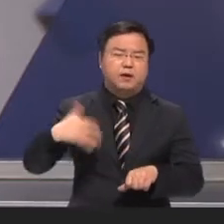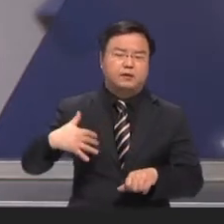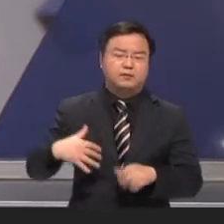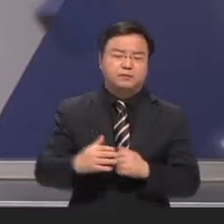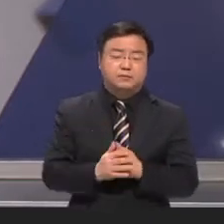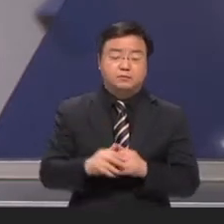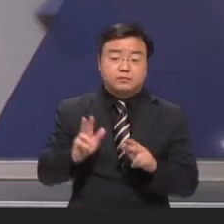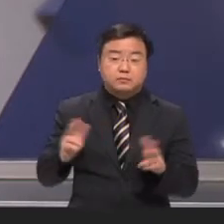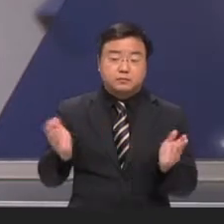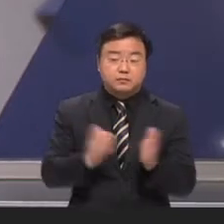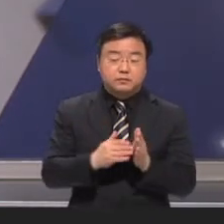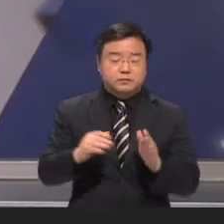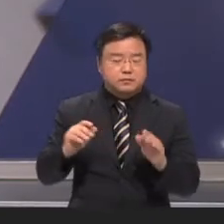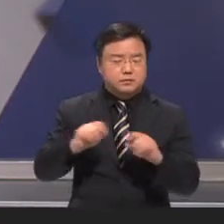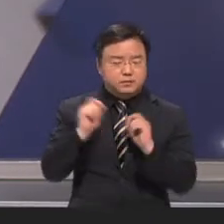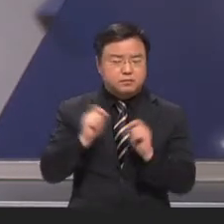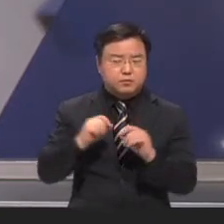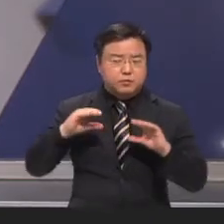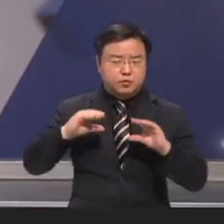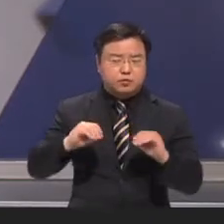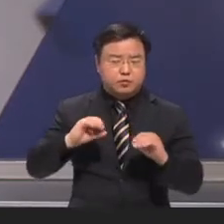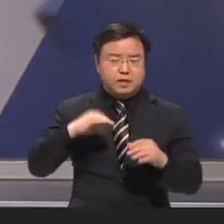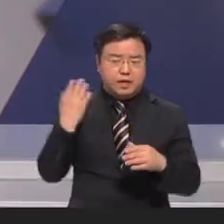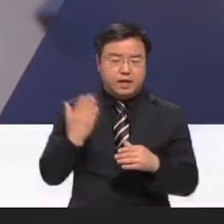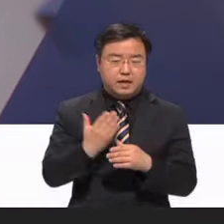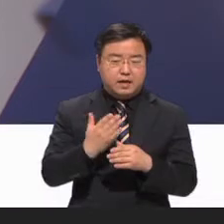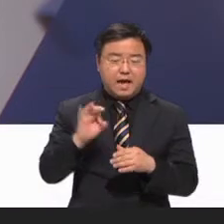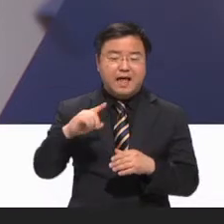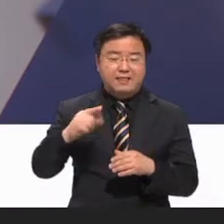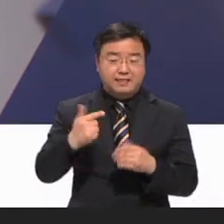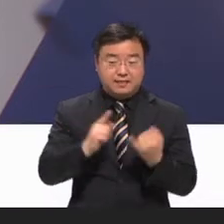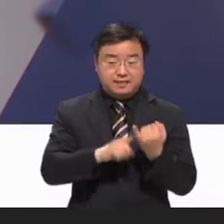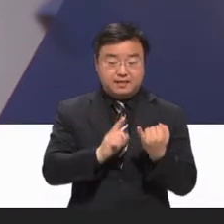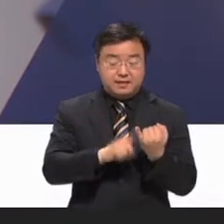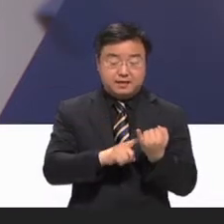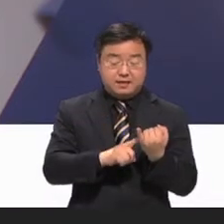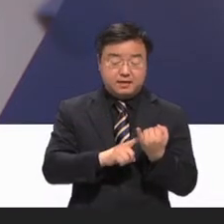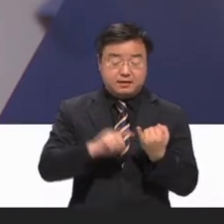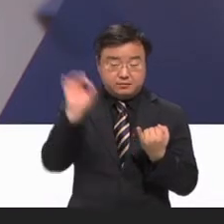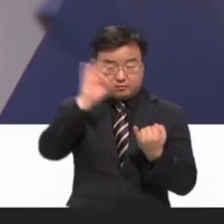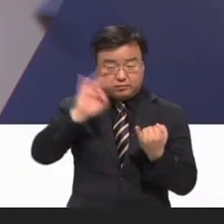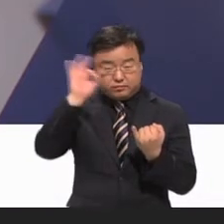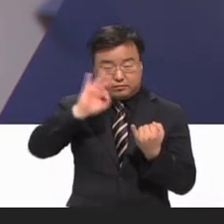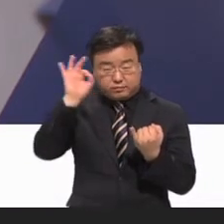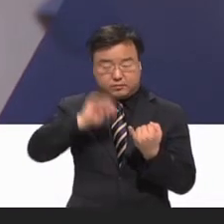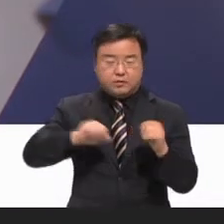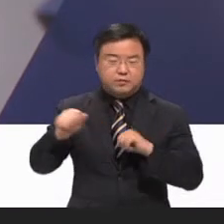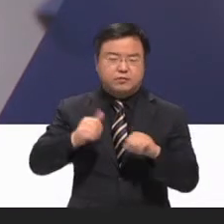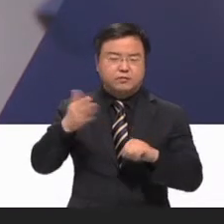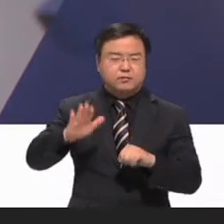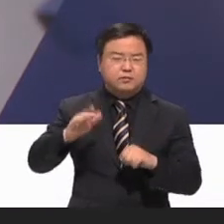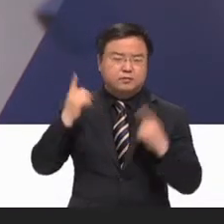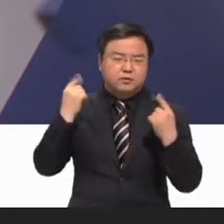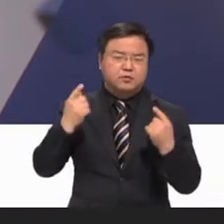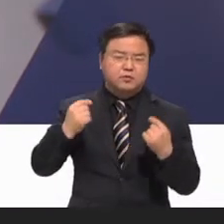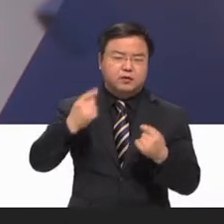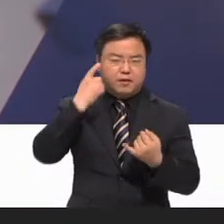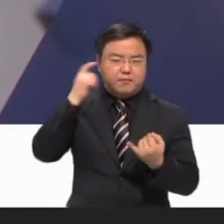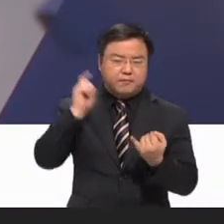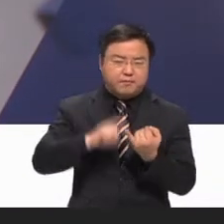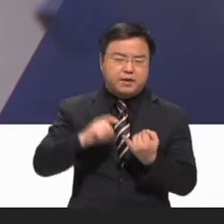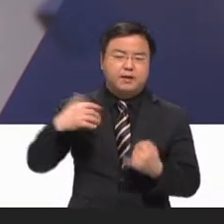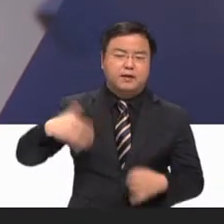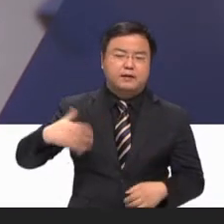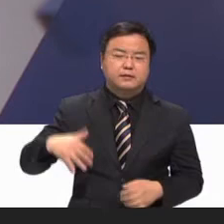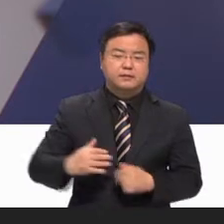잠정적으로 중단됐던 이 숨진 안양의 시신 수습 작업이 오늘 재개가 됐지만 안타깝게도 여전히 시신은 찾지